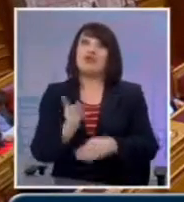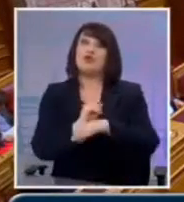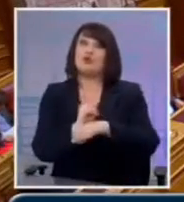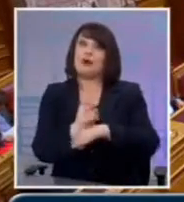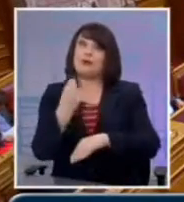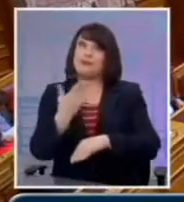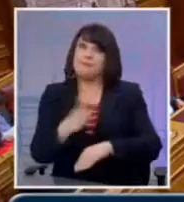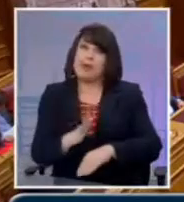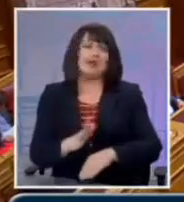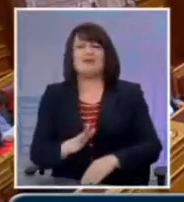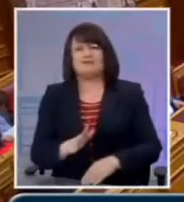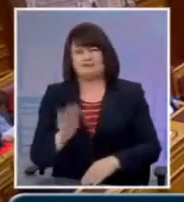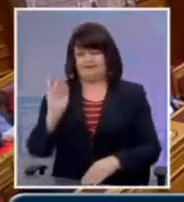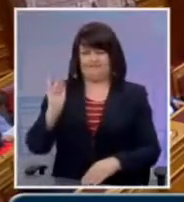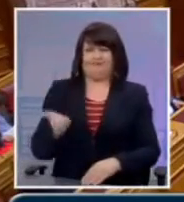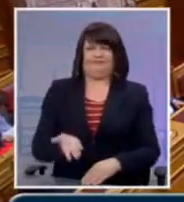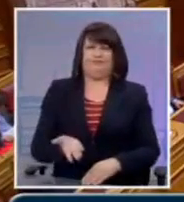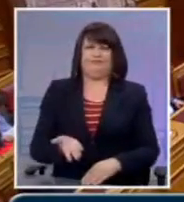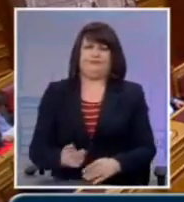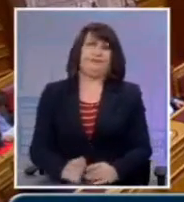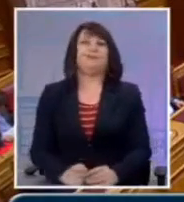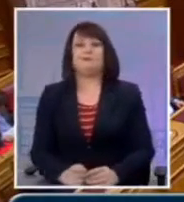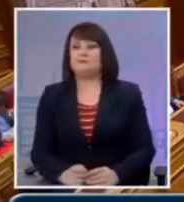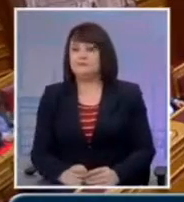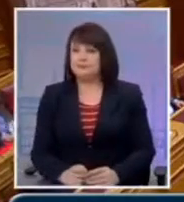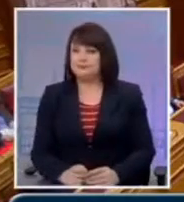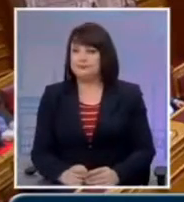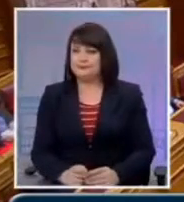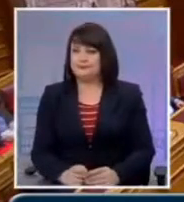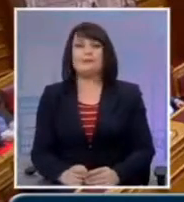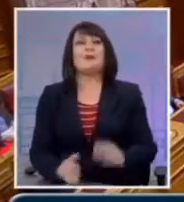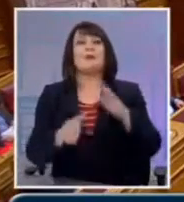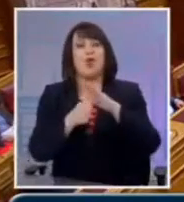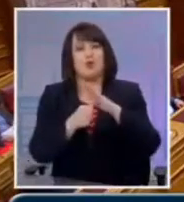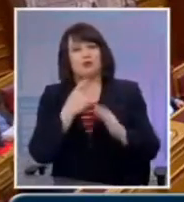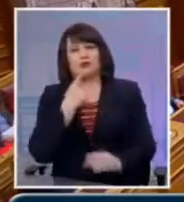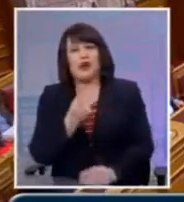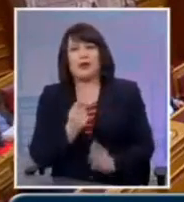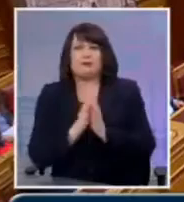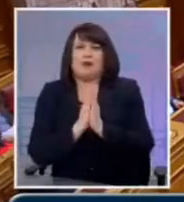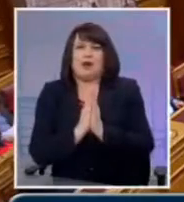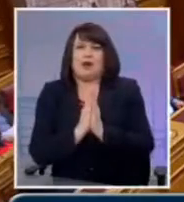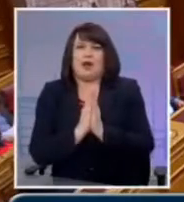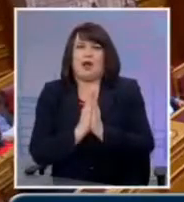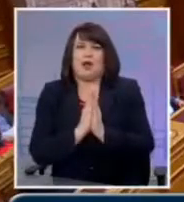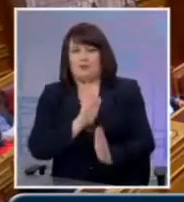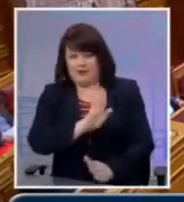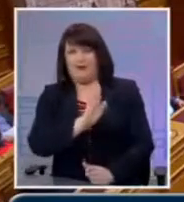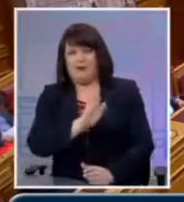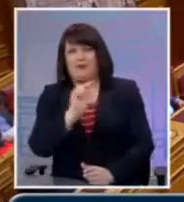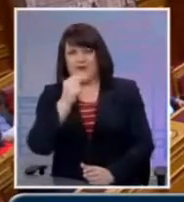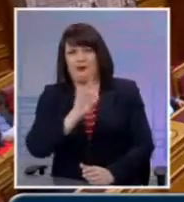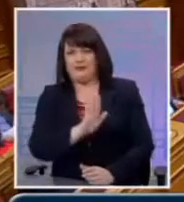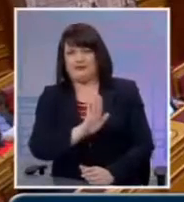Κατέθεσα την τροπολογία στα πρακτικά. Κύριε Βρούτση, έχετε... σας παρακαλώ, μη συνεχίσετε, κυρία